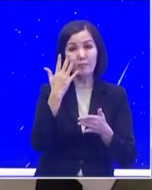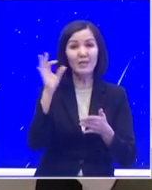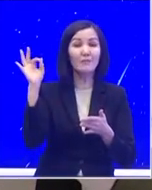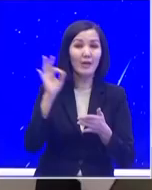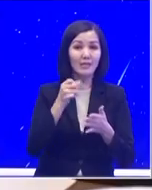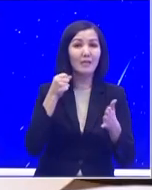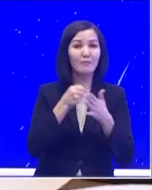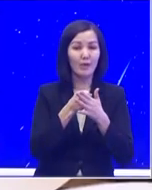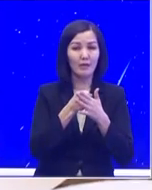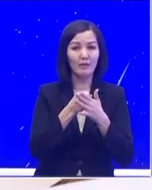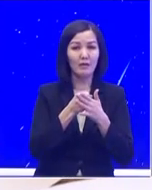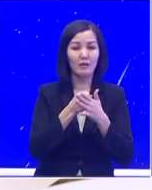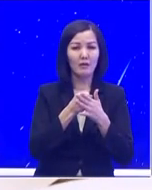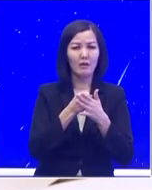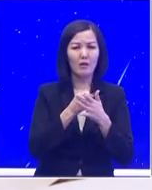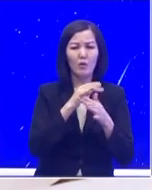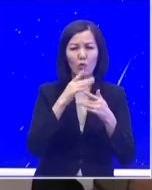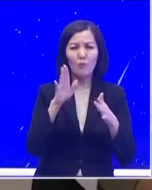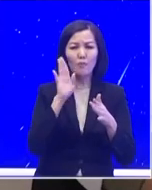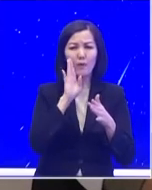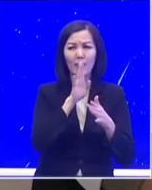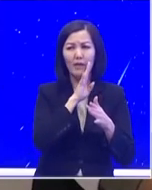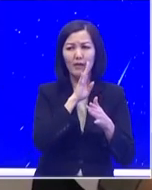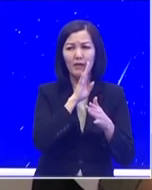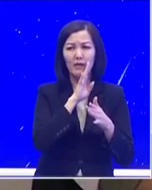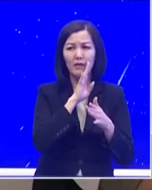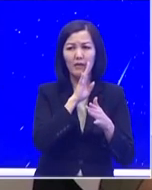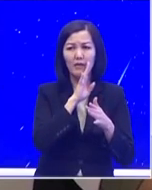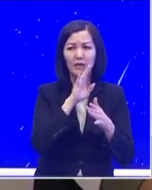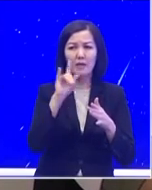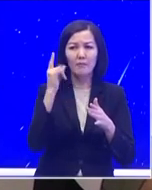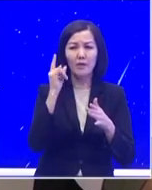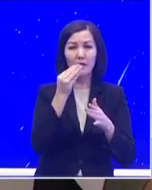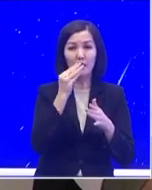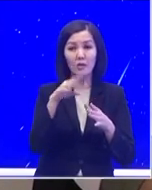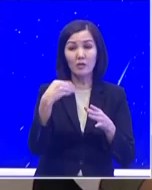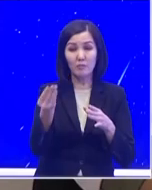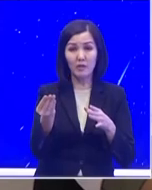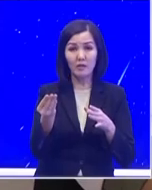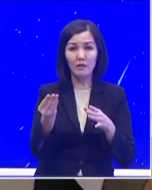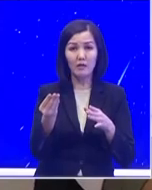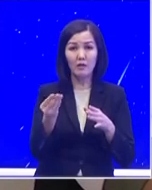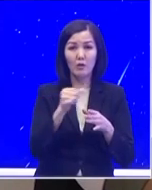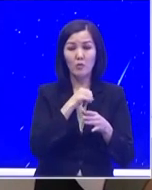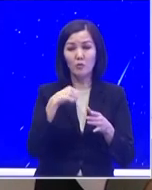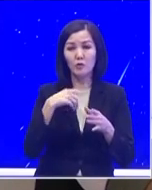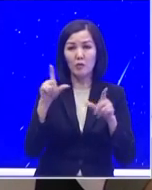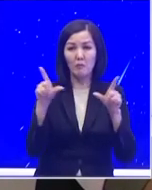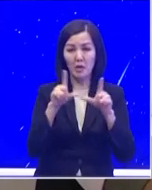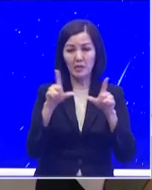барады. Көп мамашылар не істейді? Балаларын ақша бере салады, олар барады